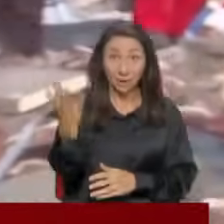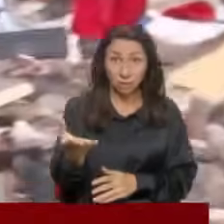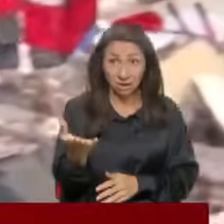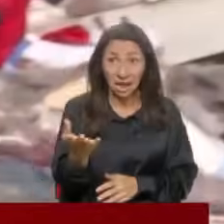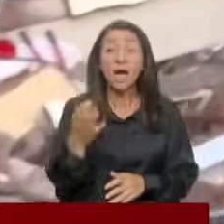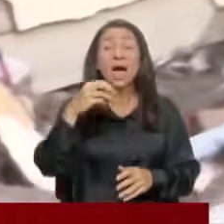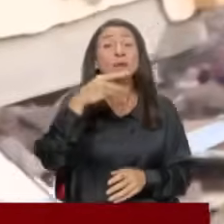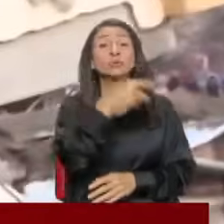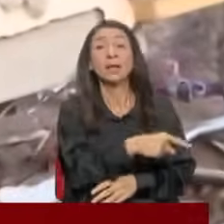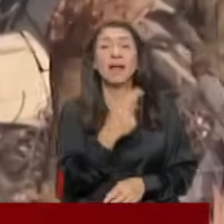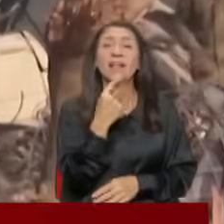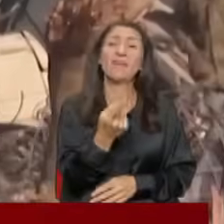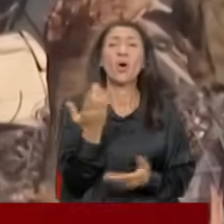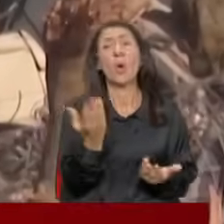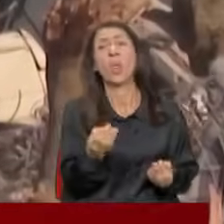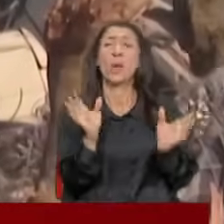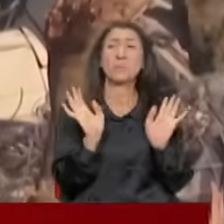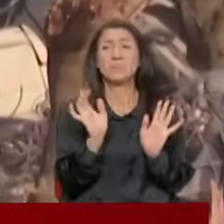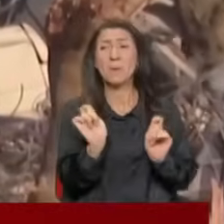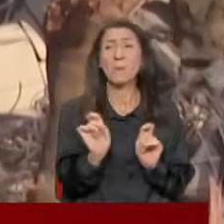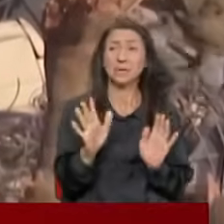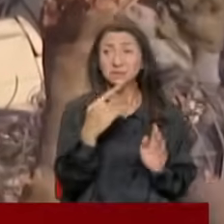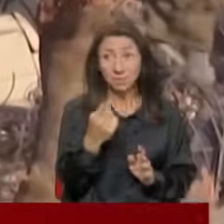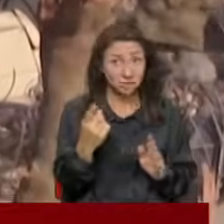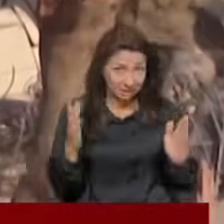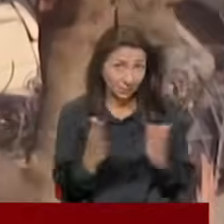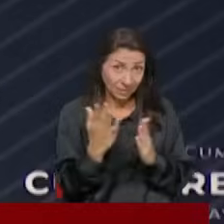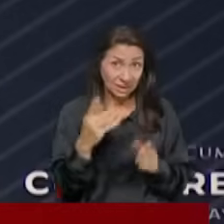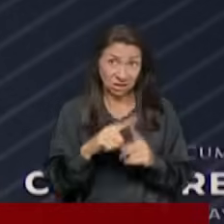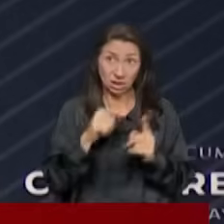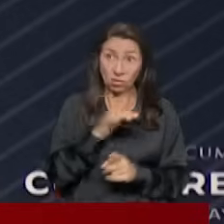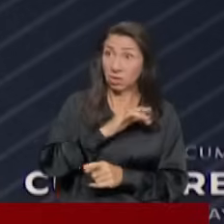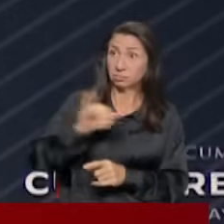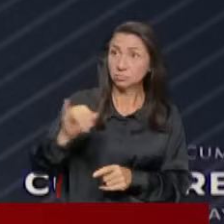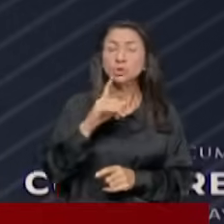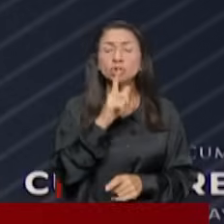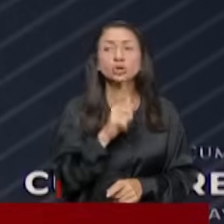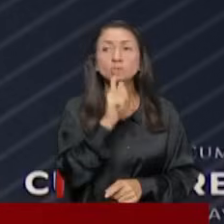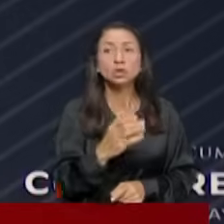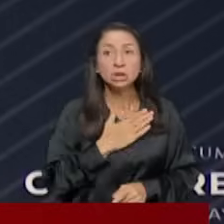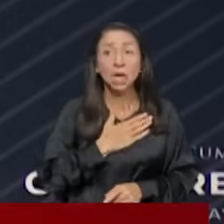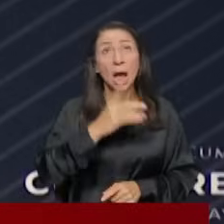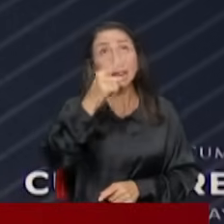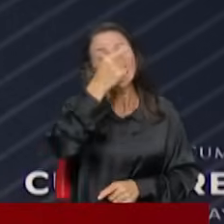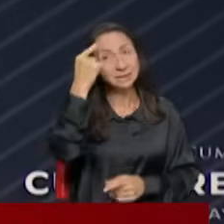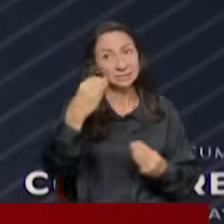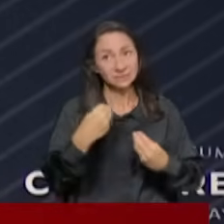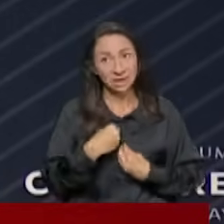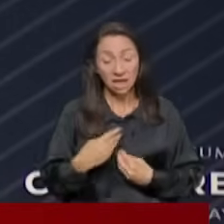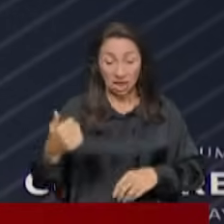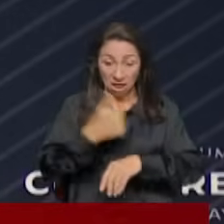bulunmuş Erdoğan laf ola Beri gele diyerek tepki göstermişti Kılıçdaroğlu'na Sözüm sözdür Allah nasip eder